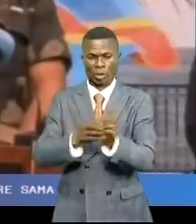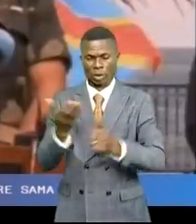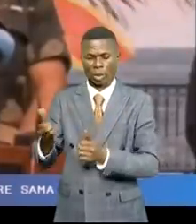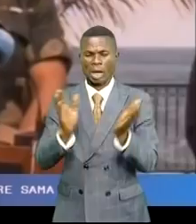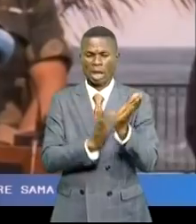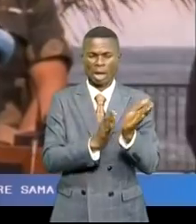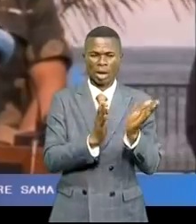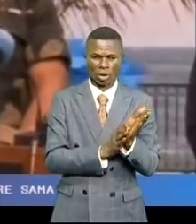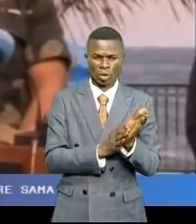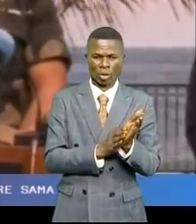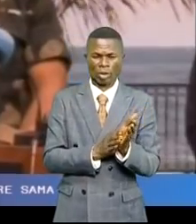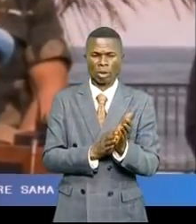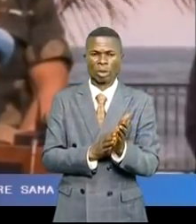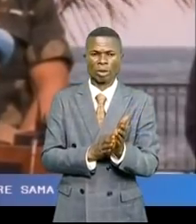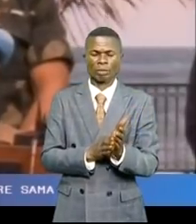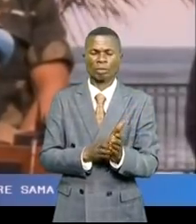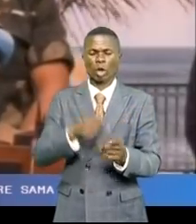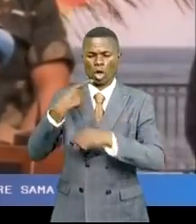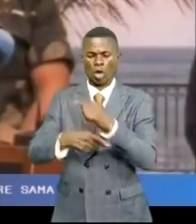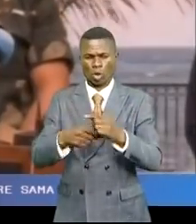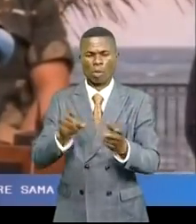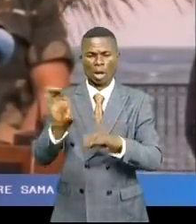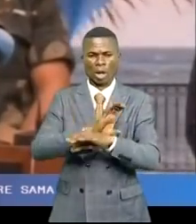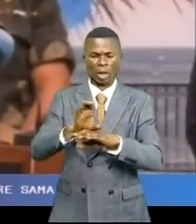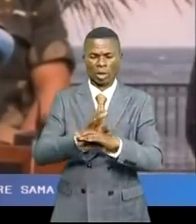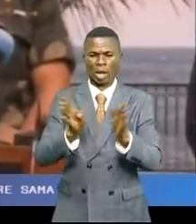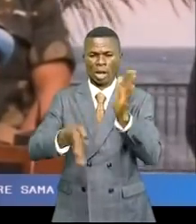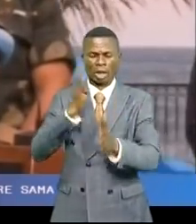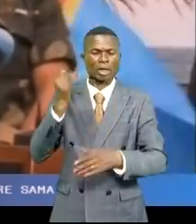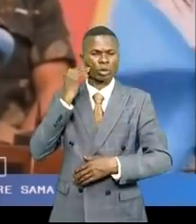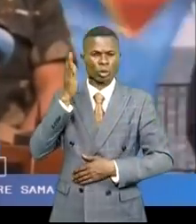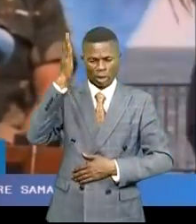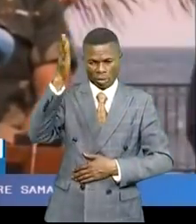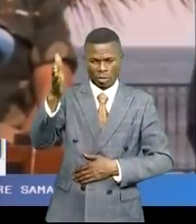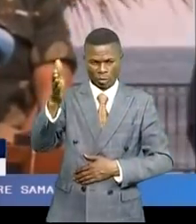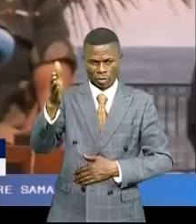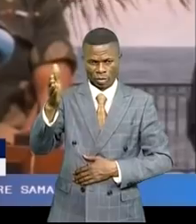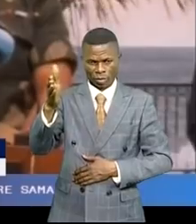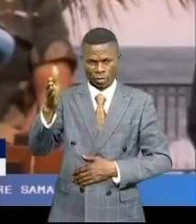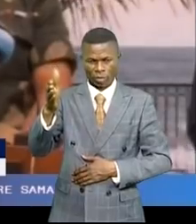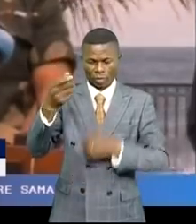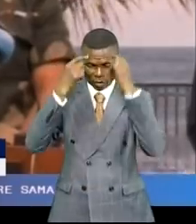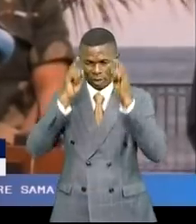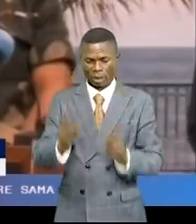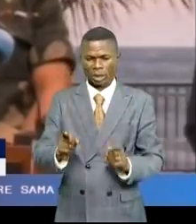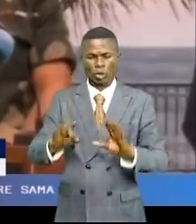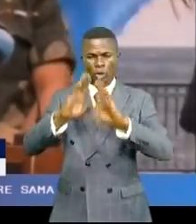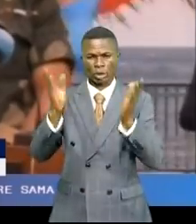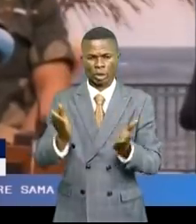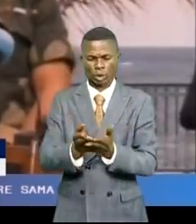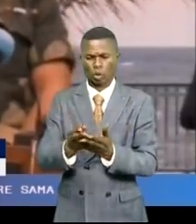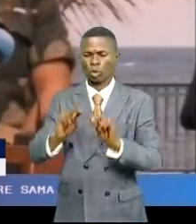écoles ouvriront leurs portes le 14 juin prochain, suivant la décision commune de toutes les